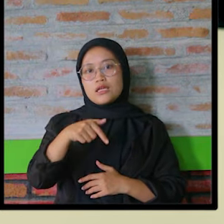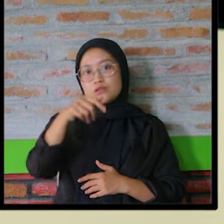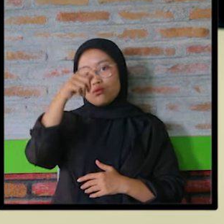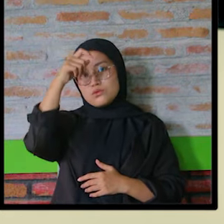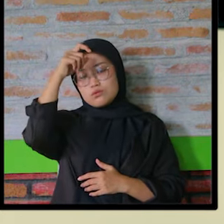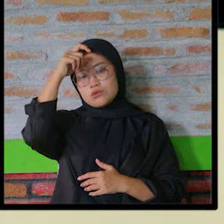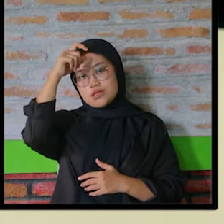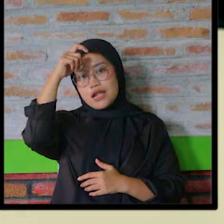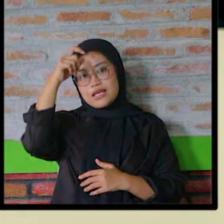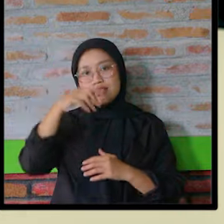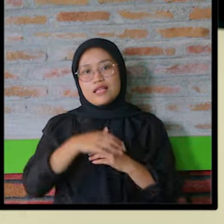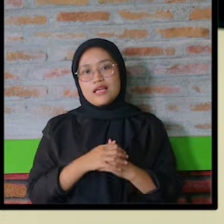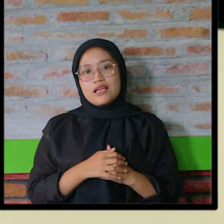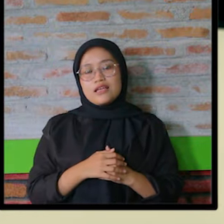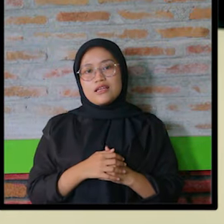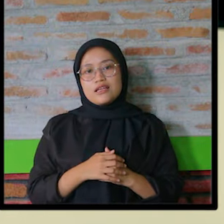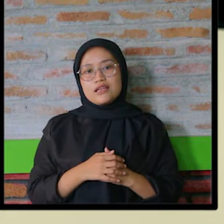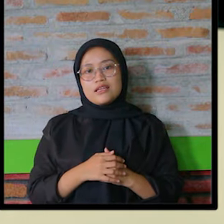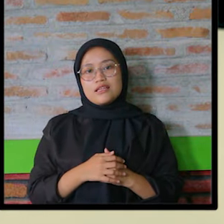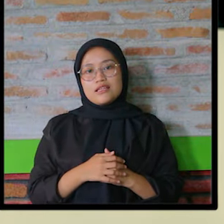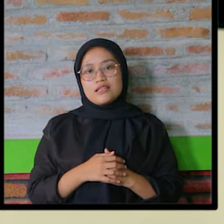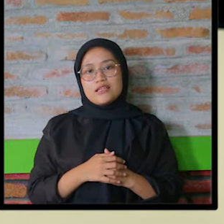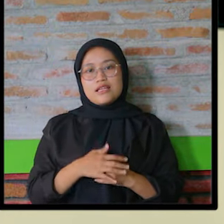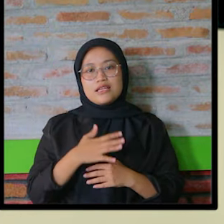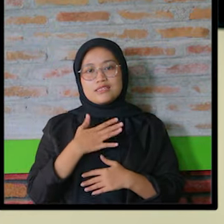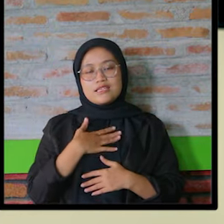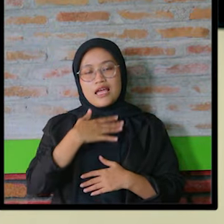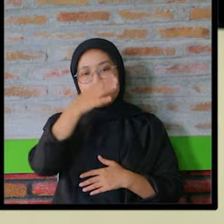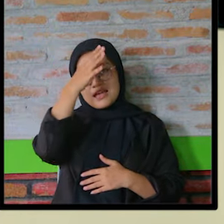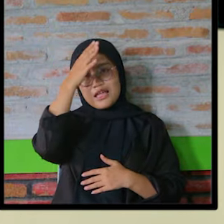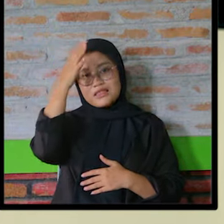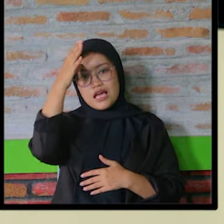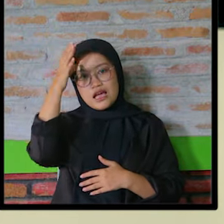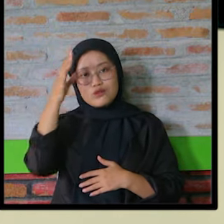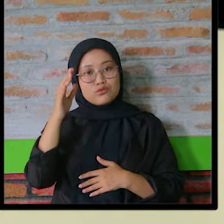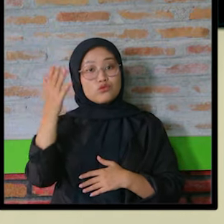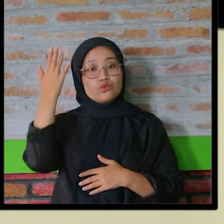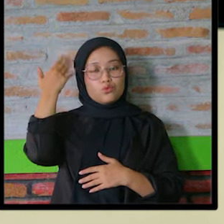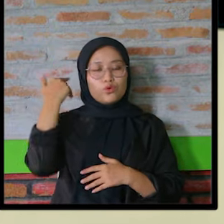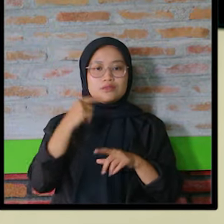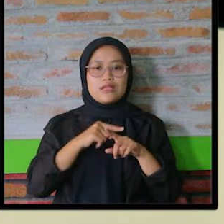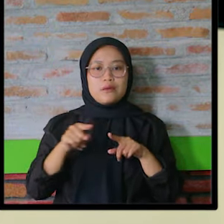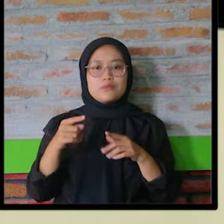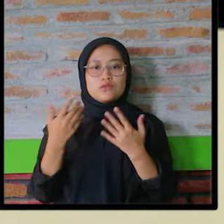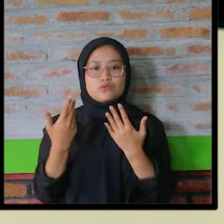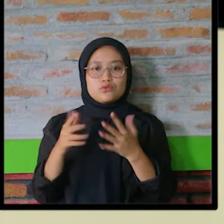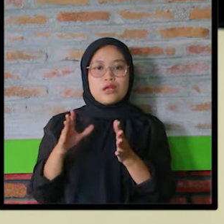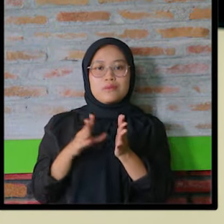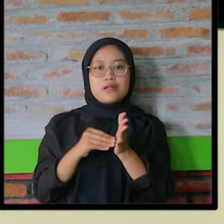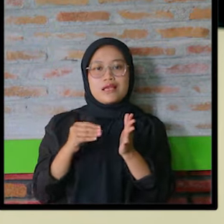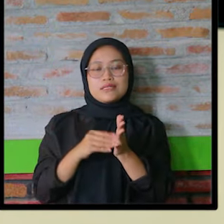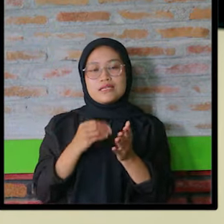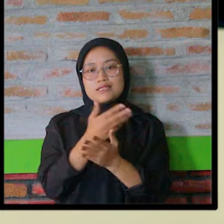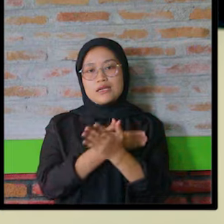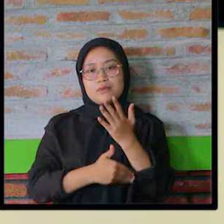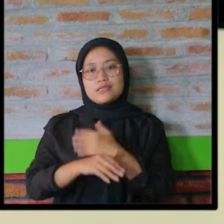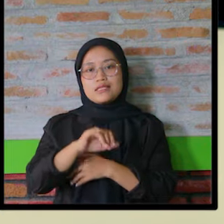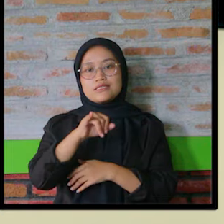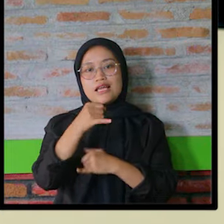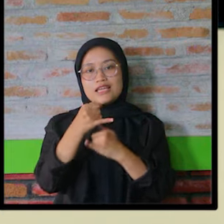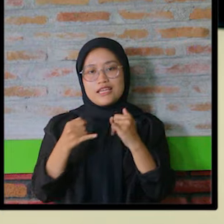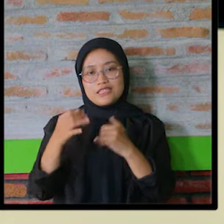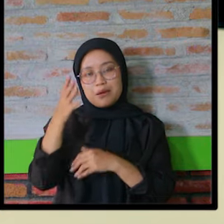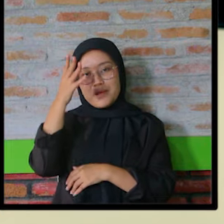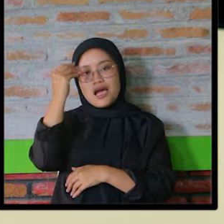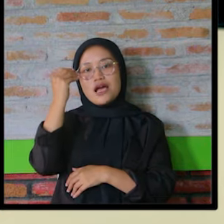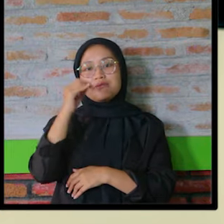gitu kan misalnya begitu juga yang dulunya Saya juga tidak tahu beraradi Setelah belajar disabilitas kemudian paham gitu kan